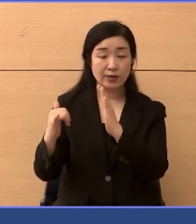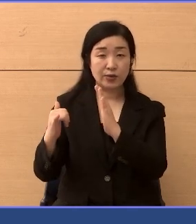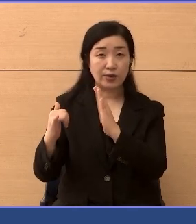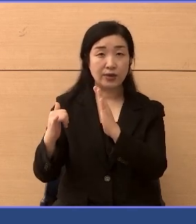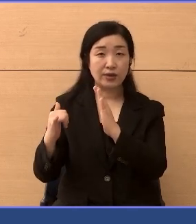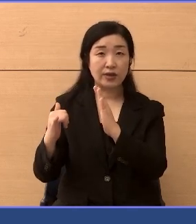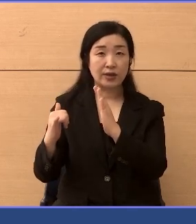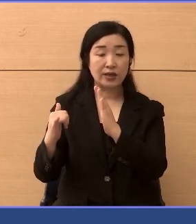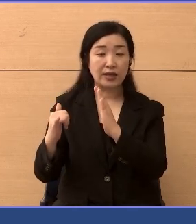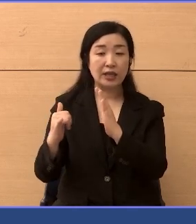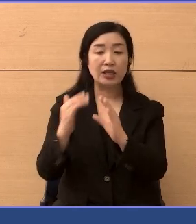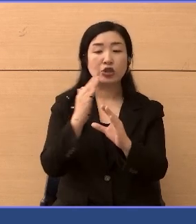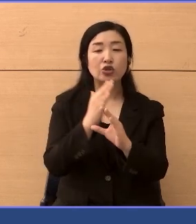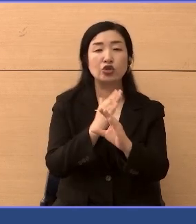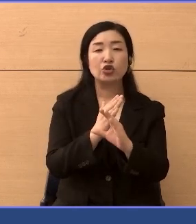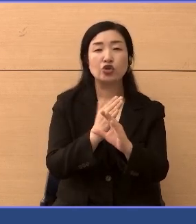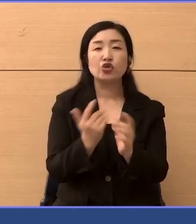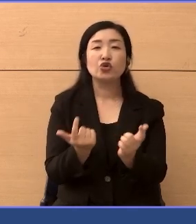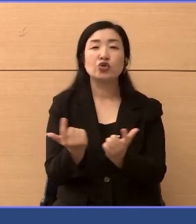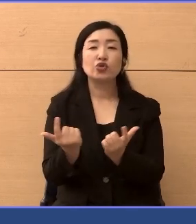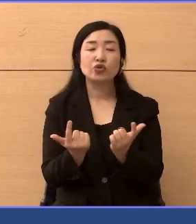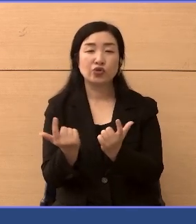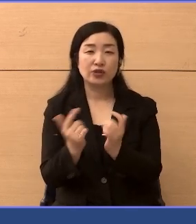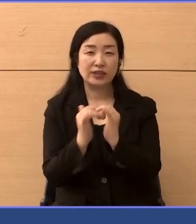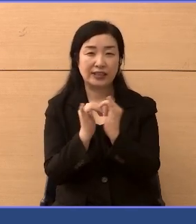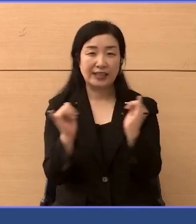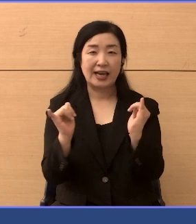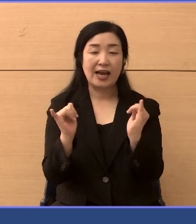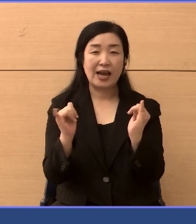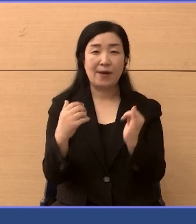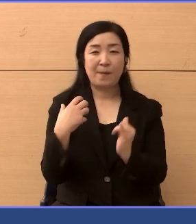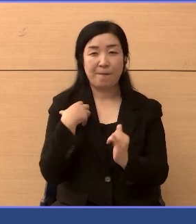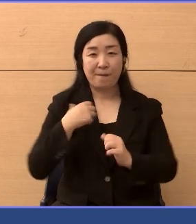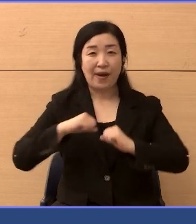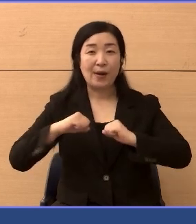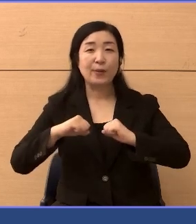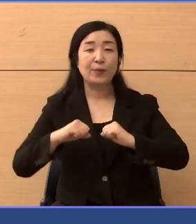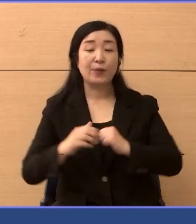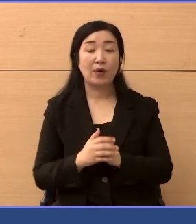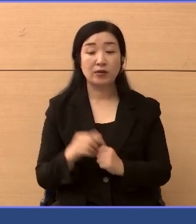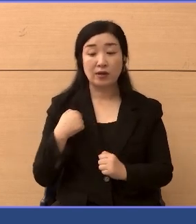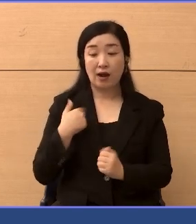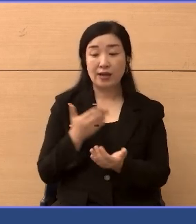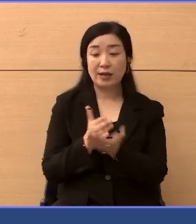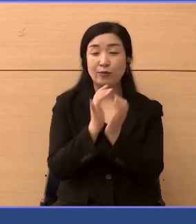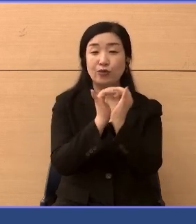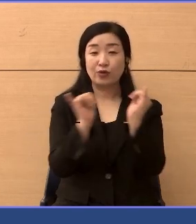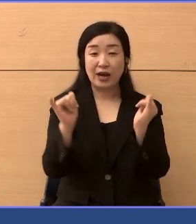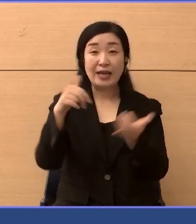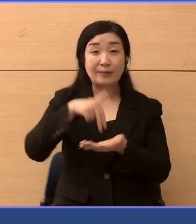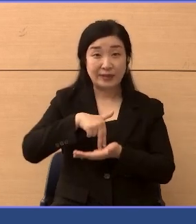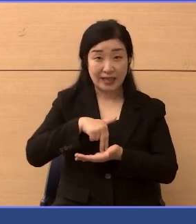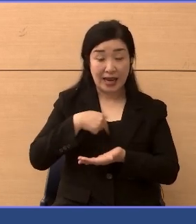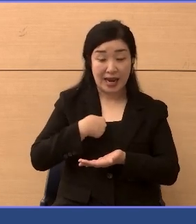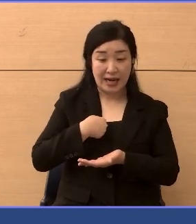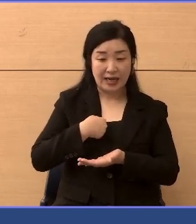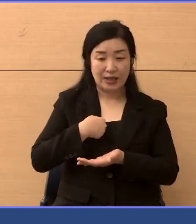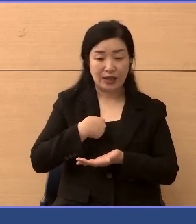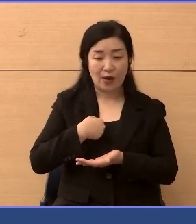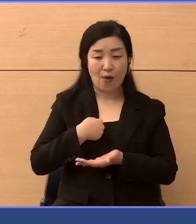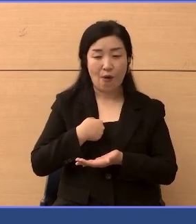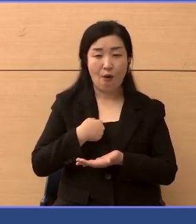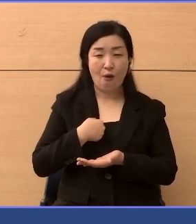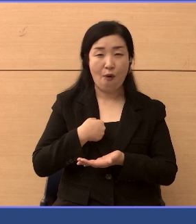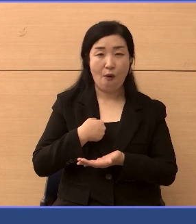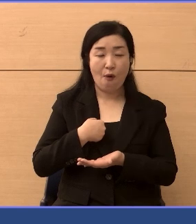experience as 일종의 a 중개인 professional 역할을 to 해준다라고 work with 하겠습니다. so many 제가 families over the 전문가로서 years. 정말 Because 많은 my 환자분들 almost